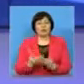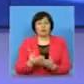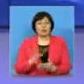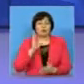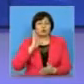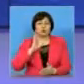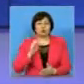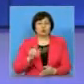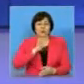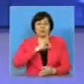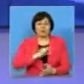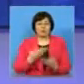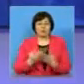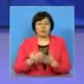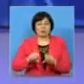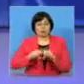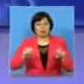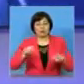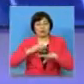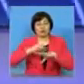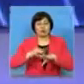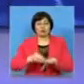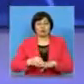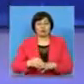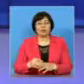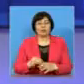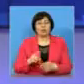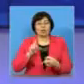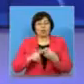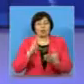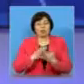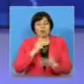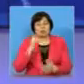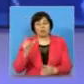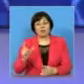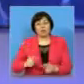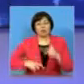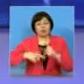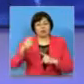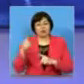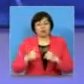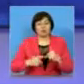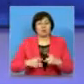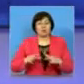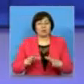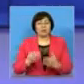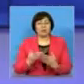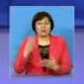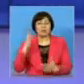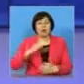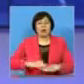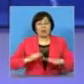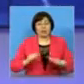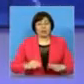суын тұтынса биыл құбыр тартылды. Байланыс жүйесі де орнатылды. Енді алыстағы ағайын туыстың жағдайын шетте оқып жүрген баланың